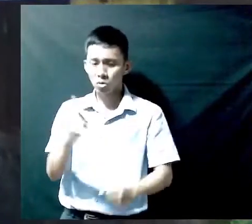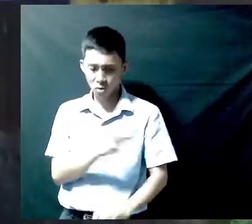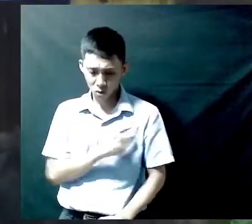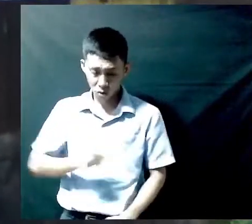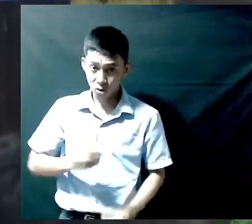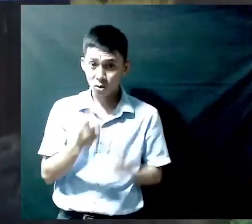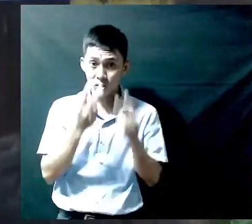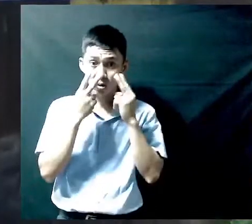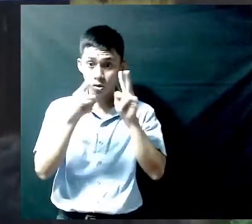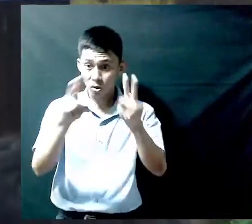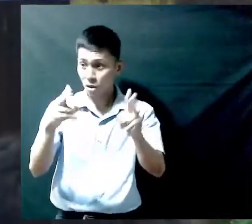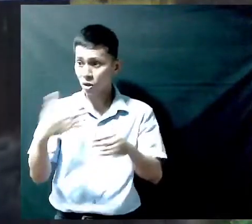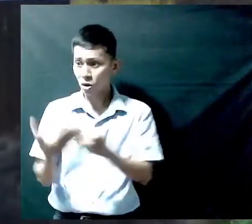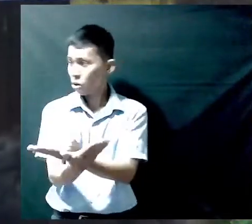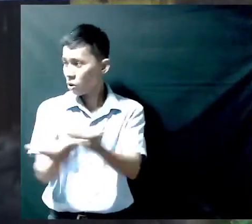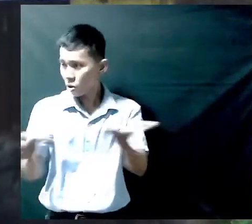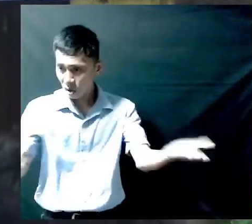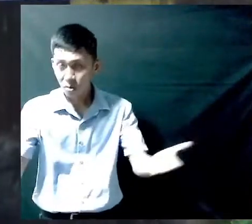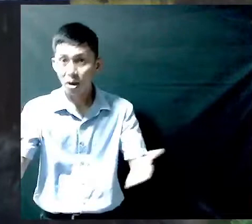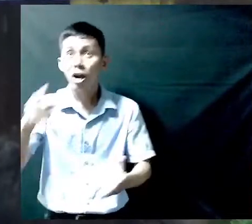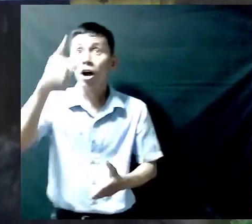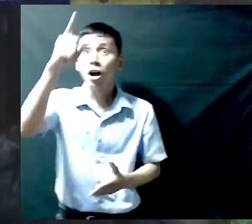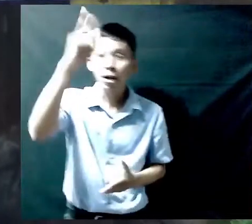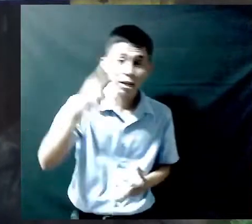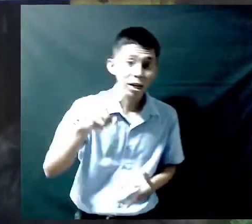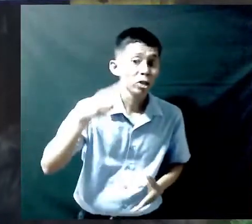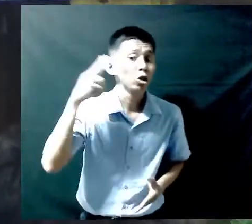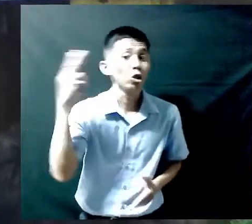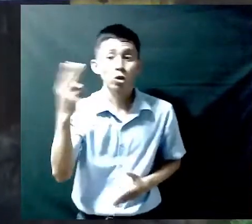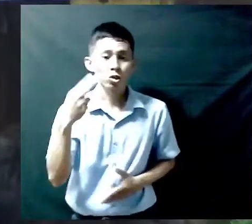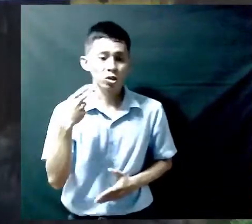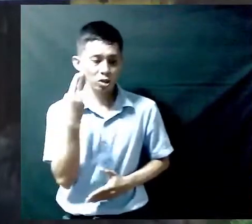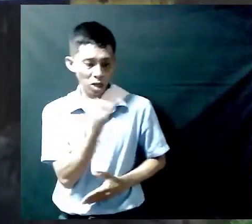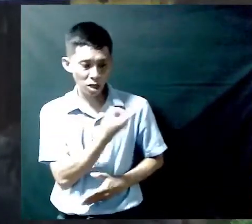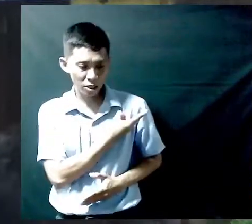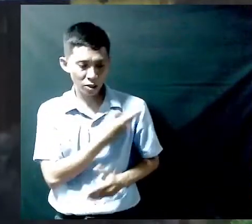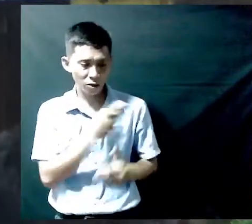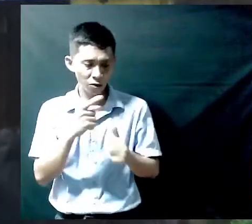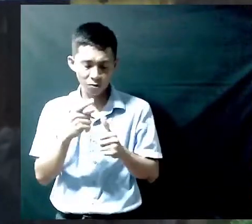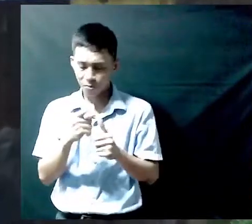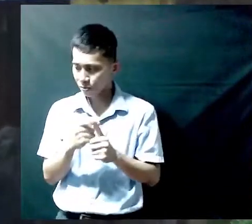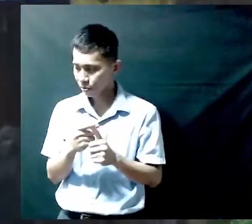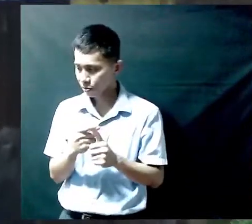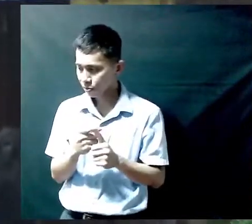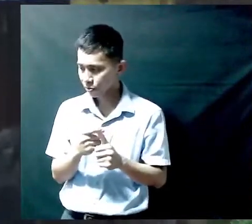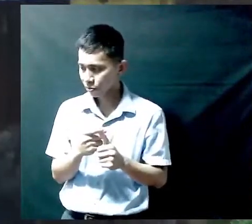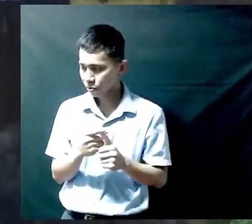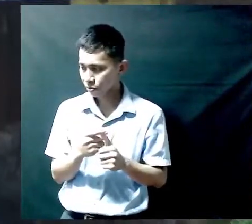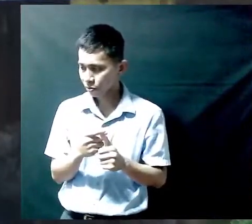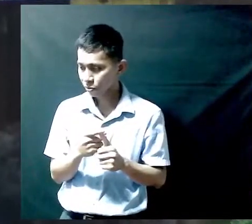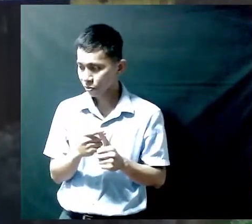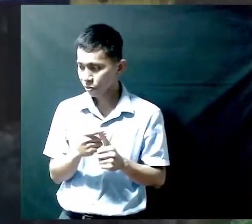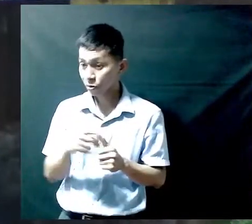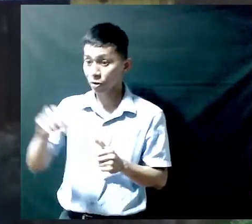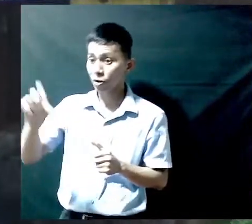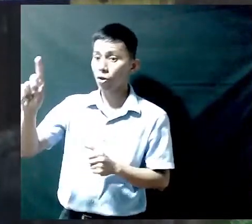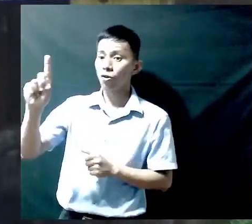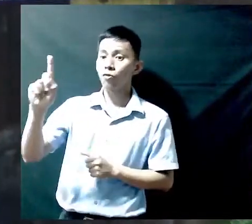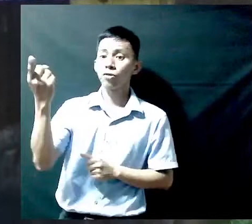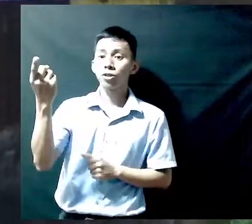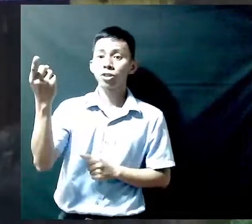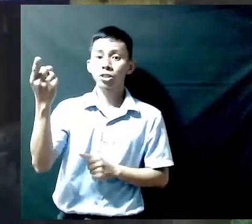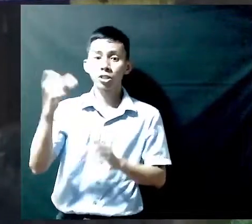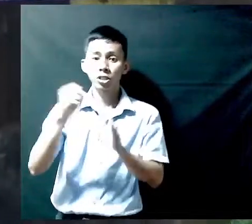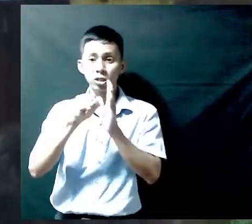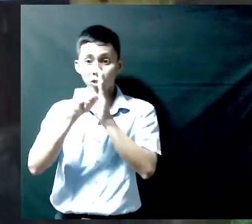para magamit niya tayo. Okay? Unang-una sa lahat na nakita ko, ay nakalagay po sa 1 Samuel chapter